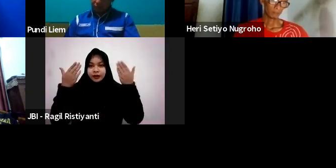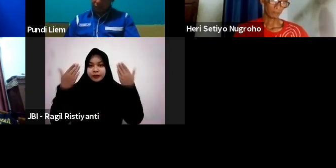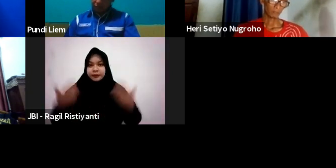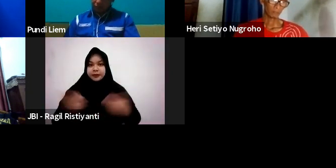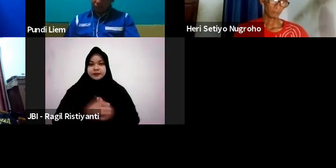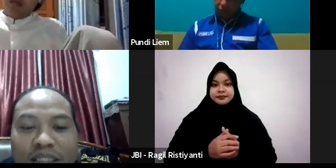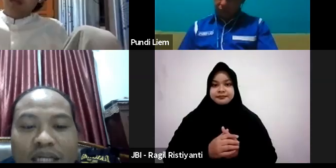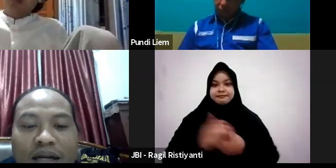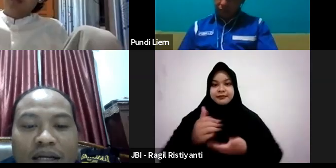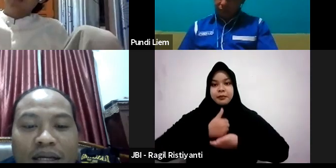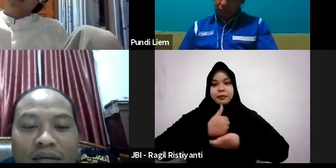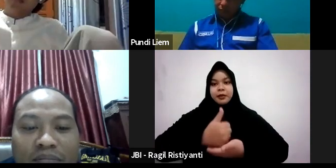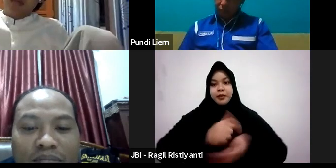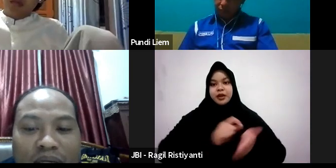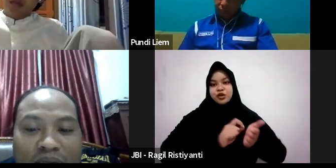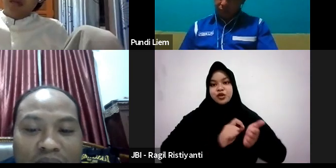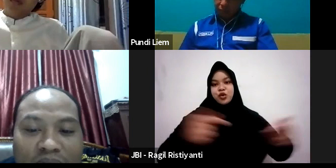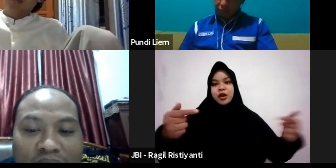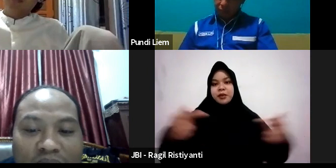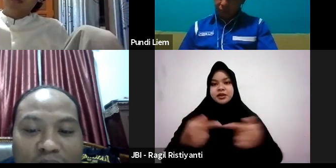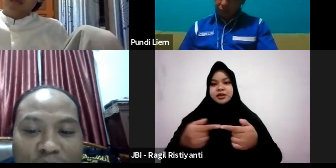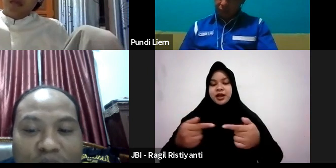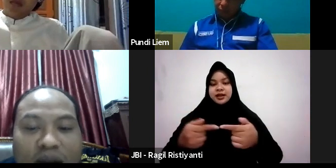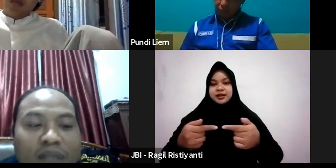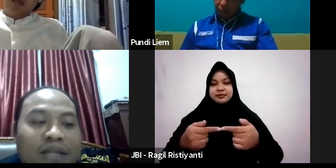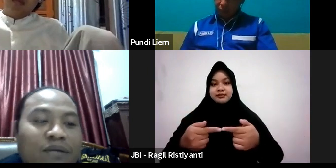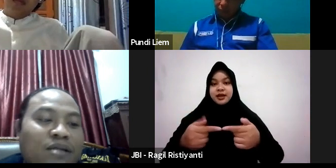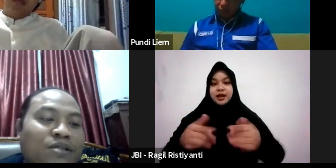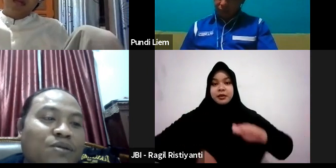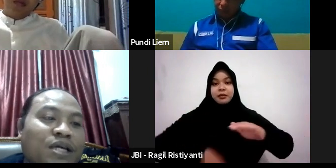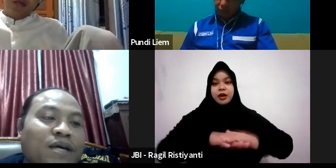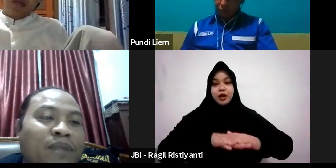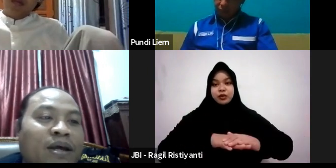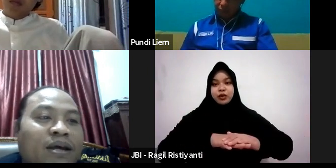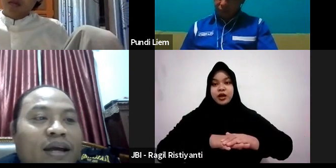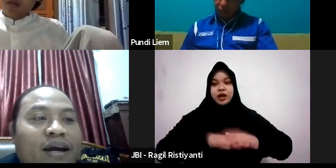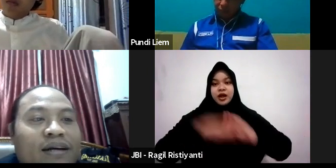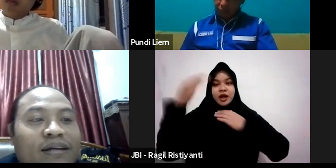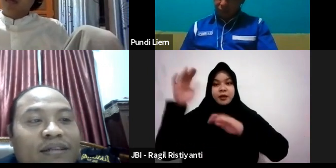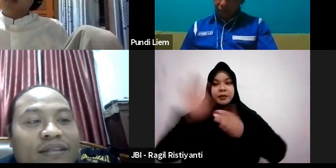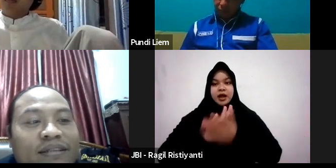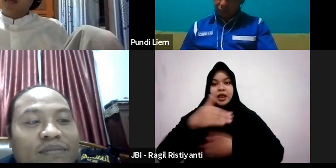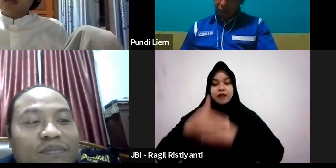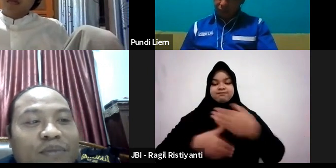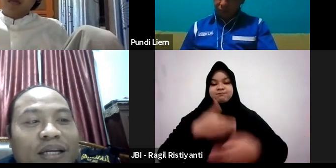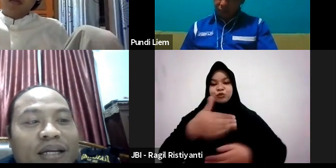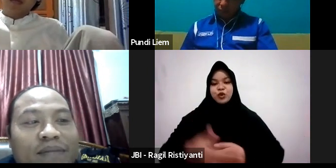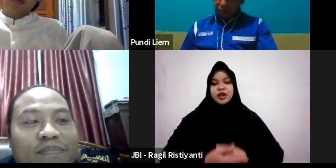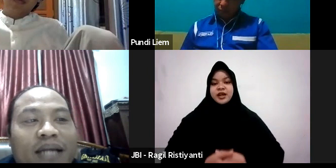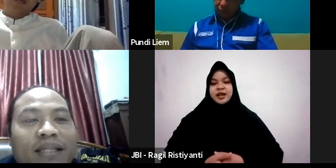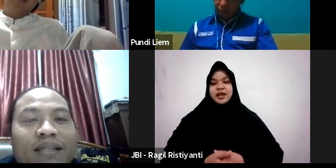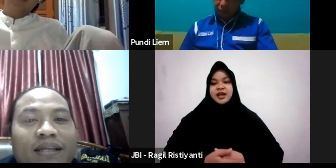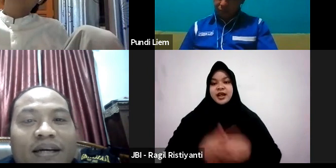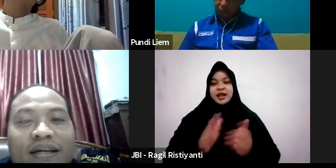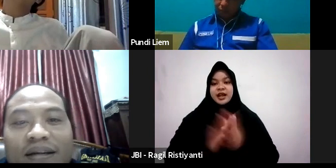membantu sekolah berjejaring dan pemenuhan alat bantu dan seterusnya nah yang Point